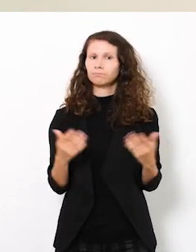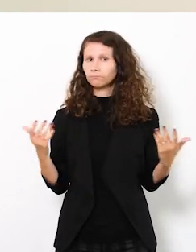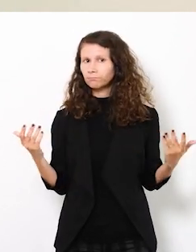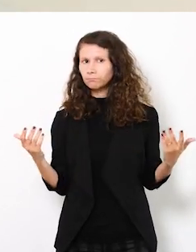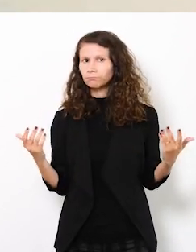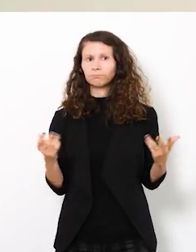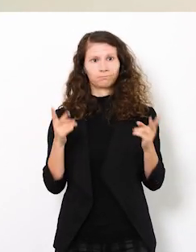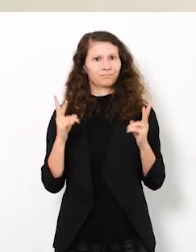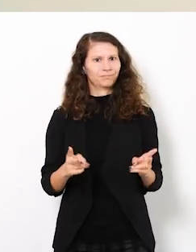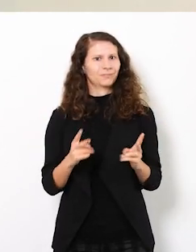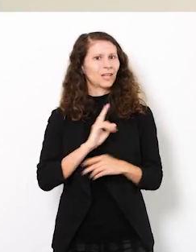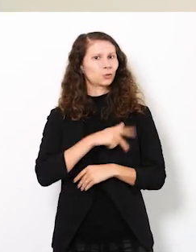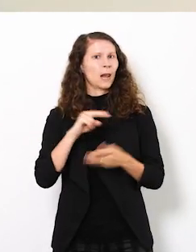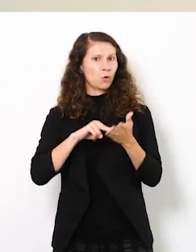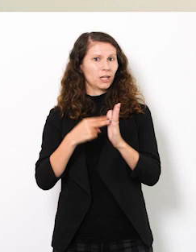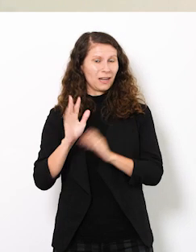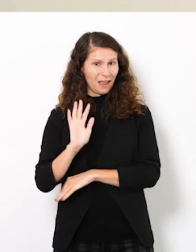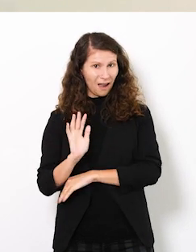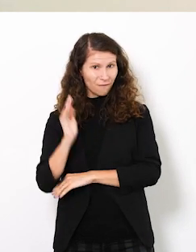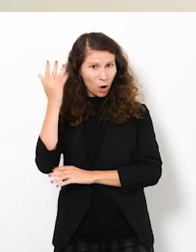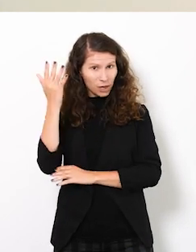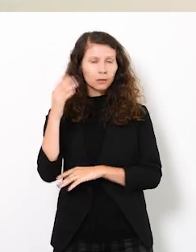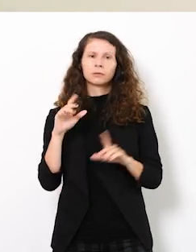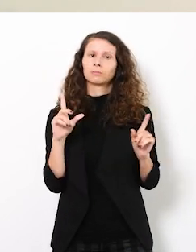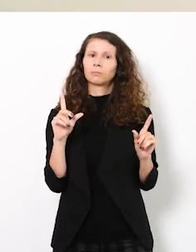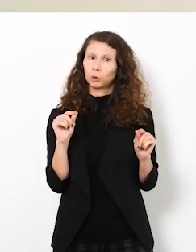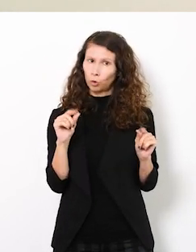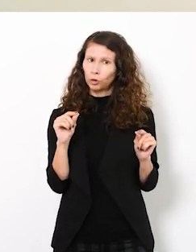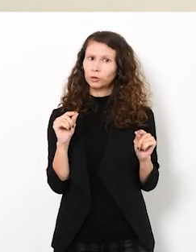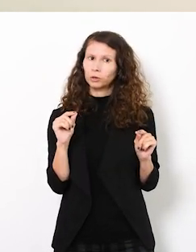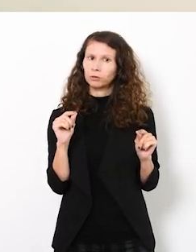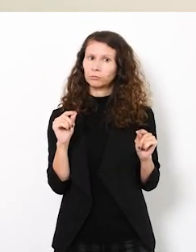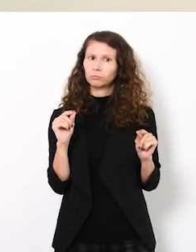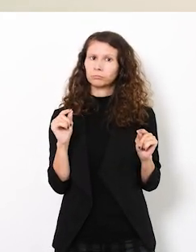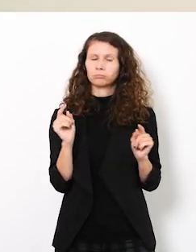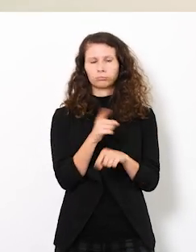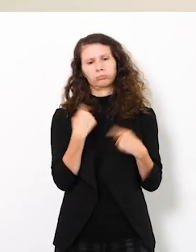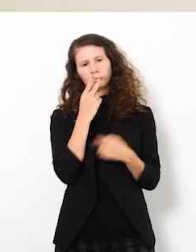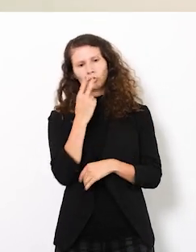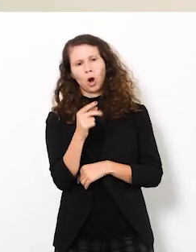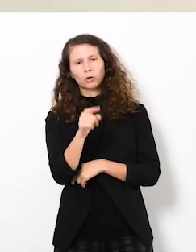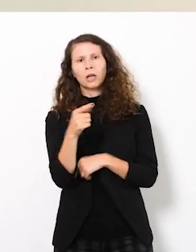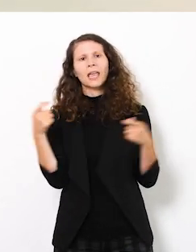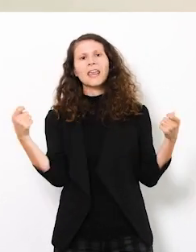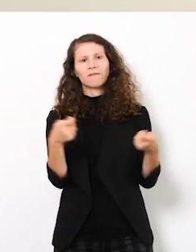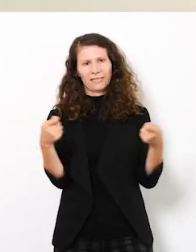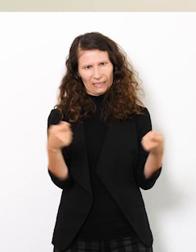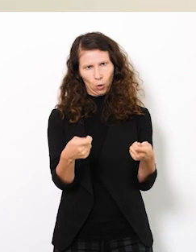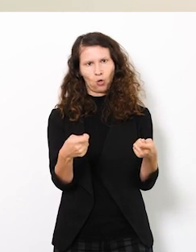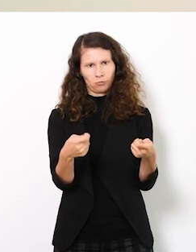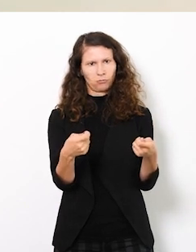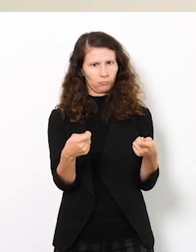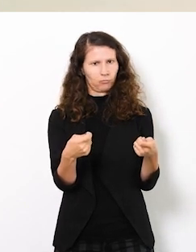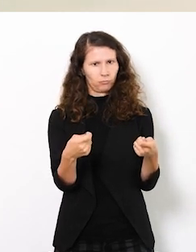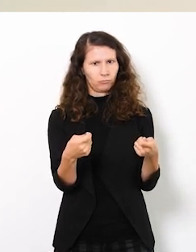eine erfolgreiche Sozialpolitik, die hat quasi einen für uns investiven Charakter und arbeitet daran,